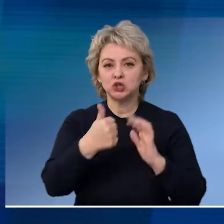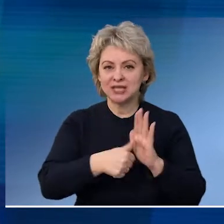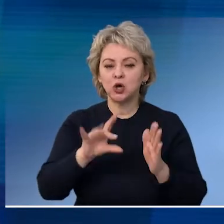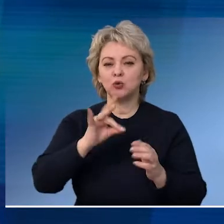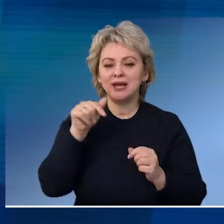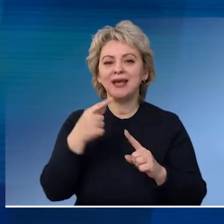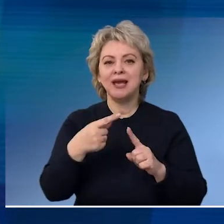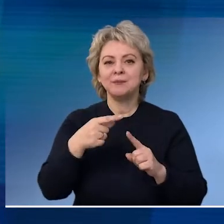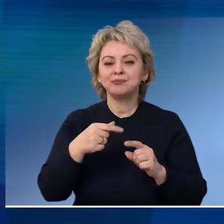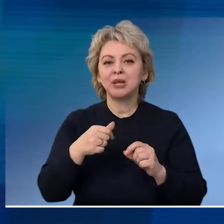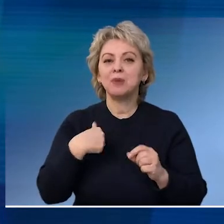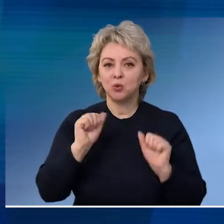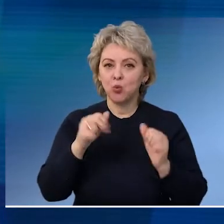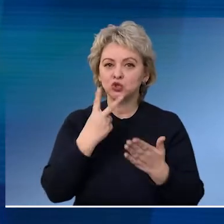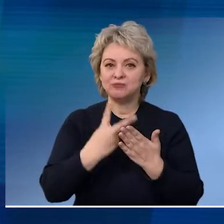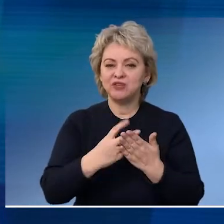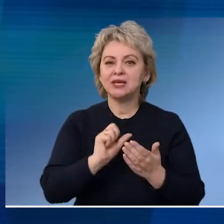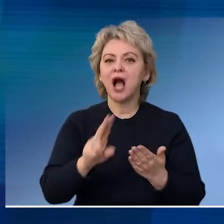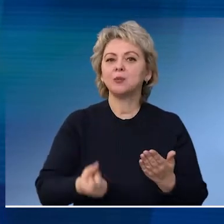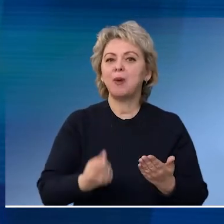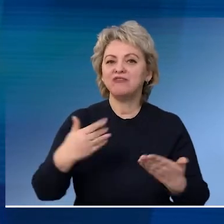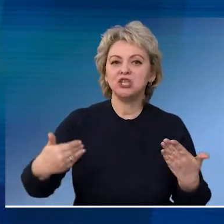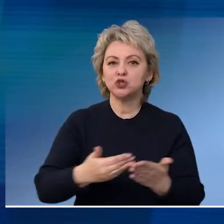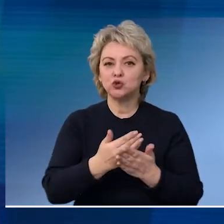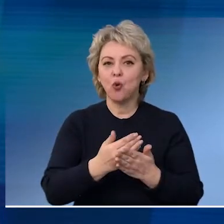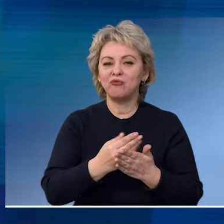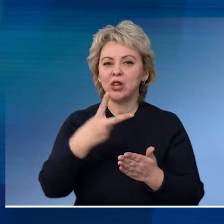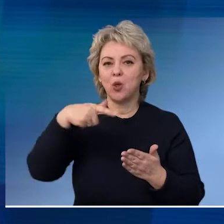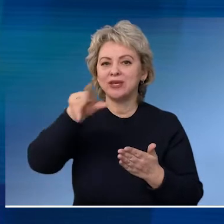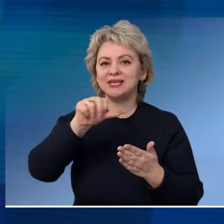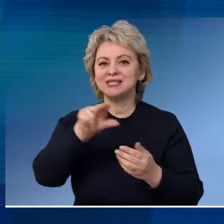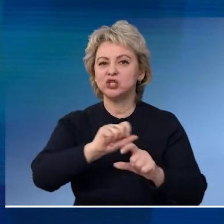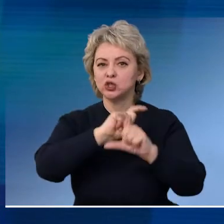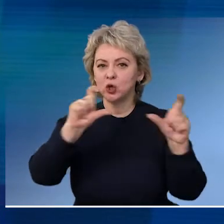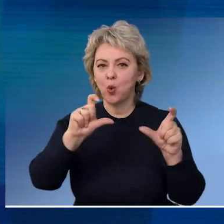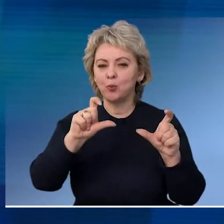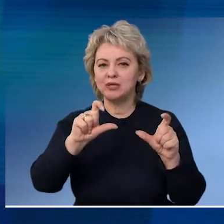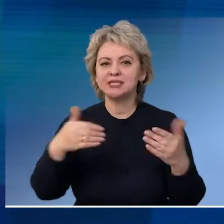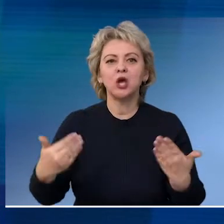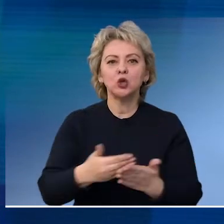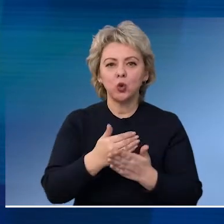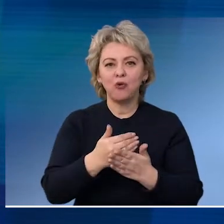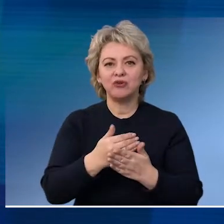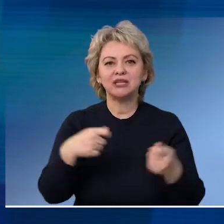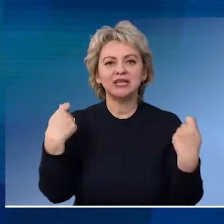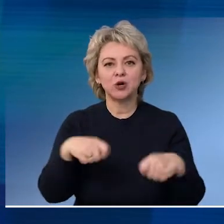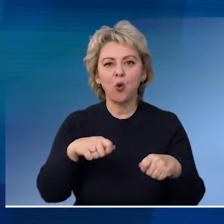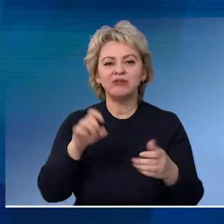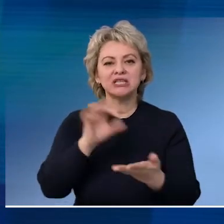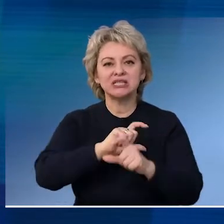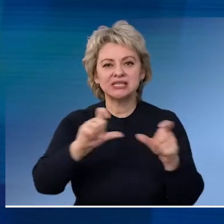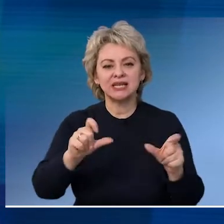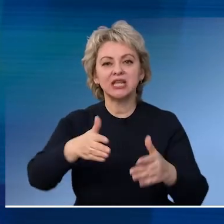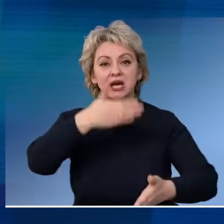И мы с вами можем видеть, как появились новые логистические комплексы, новые